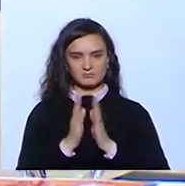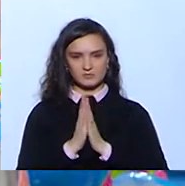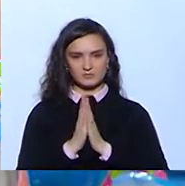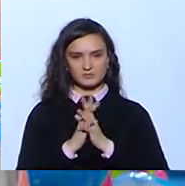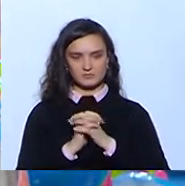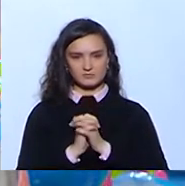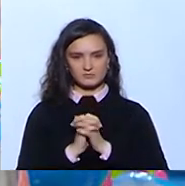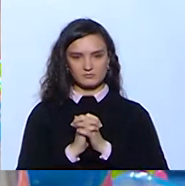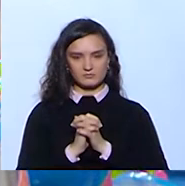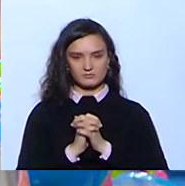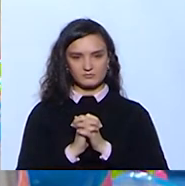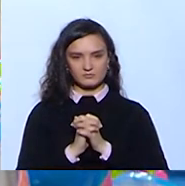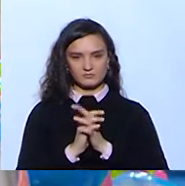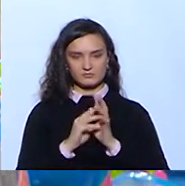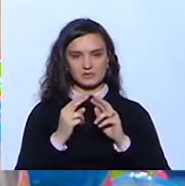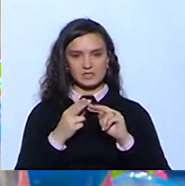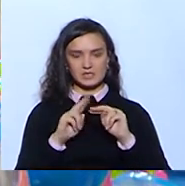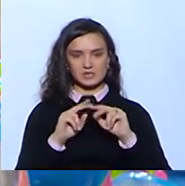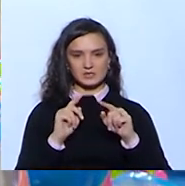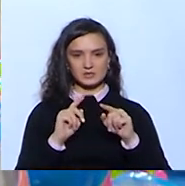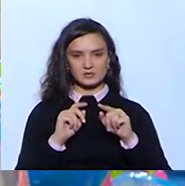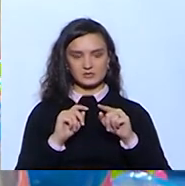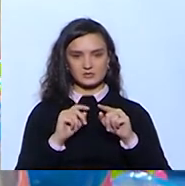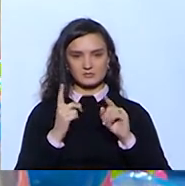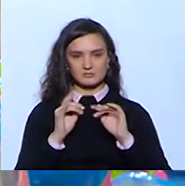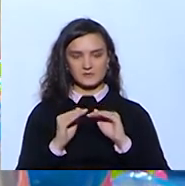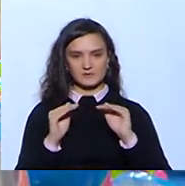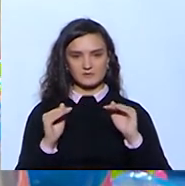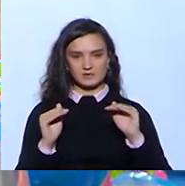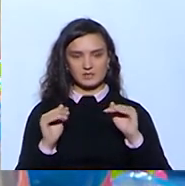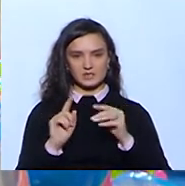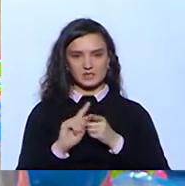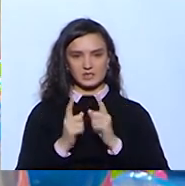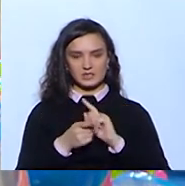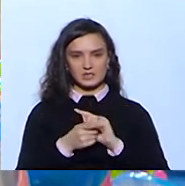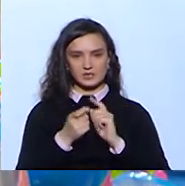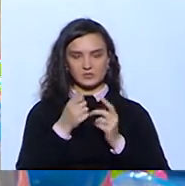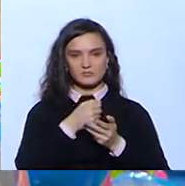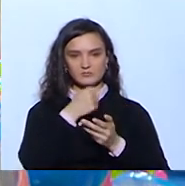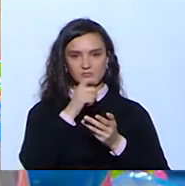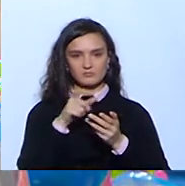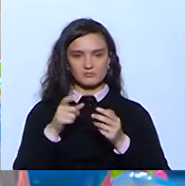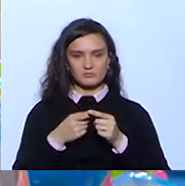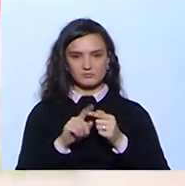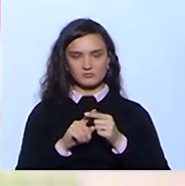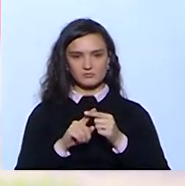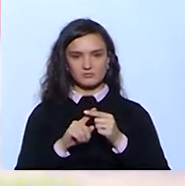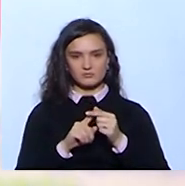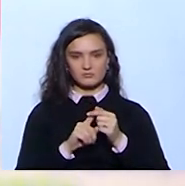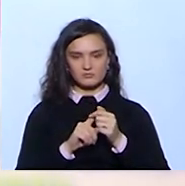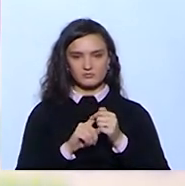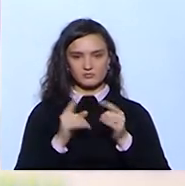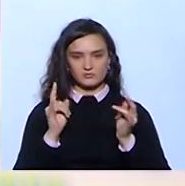თუ შეიძლება, ნინიკო, ეს არა მარტო ჩვილებისთვის, არამედ ცოტა უფრო მოზრდილებისათვის, ანუ